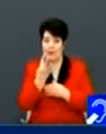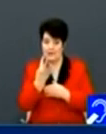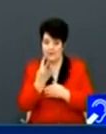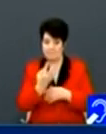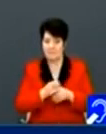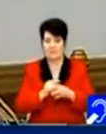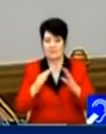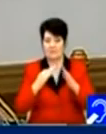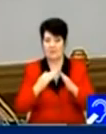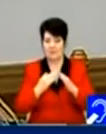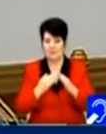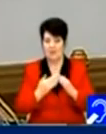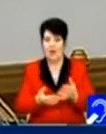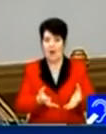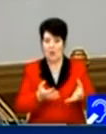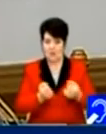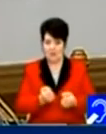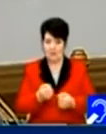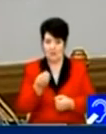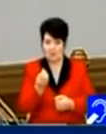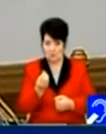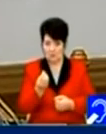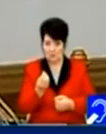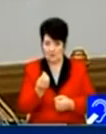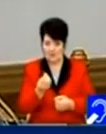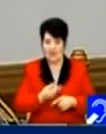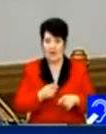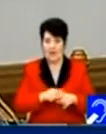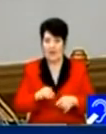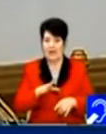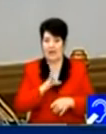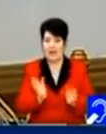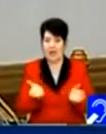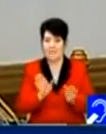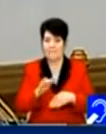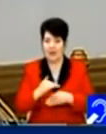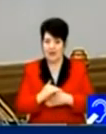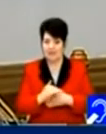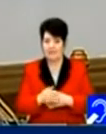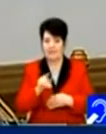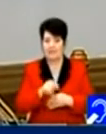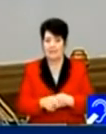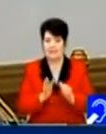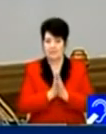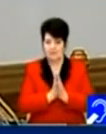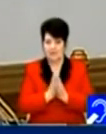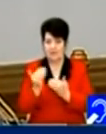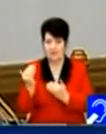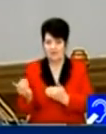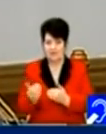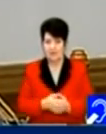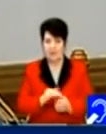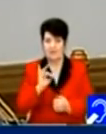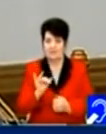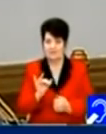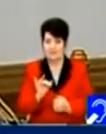Bătrân. Infractorul a luat suma bănească care era ambalată conform solicitărilor sale